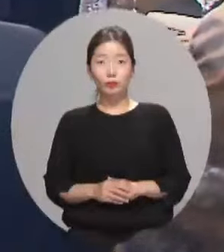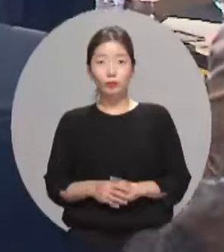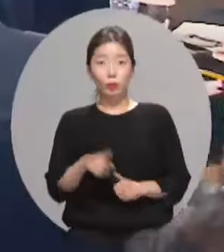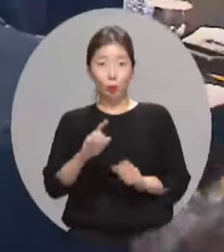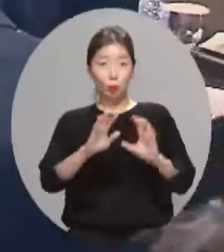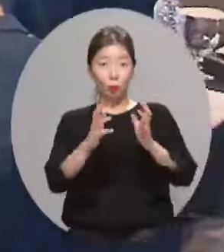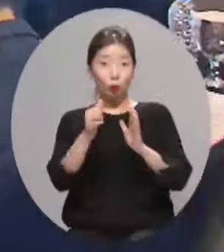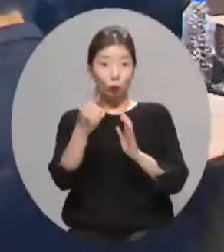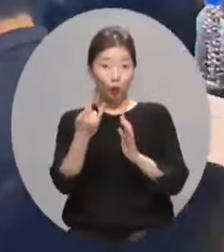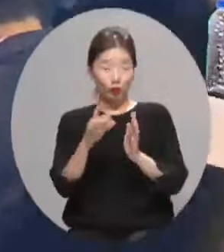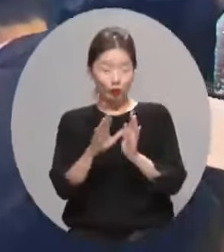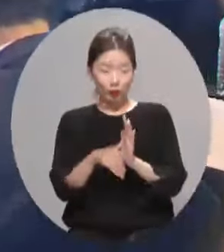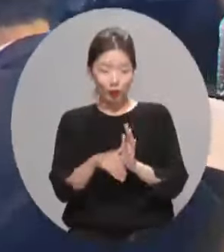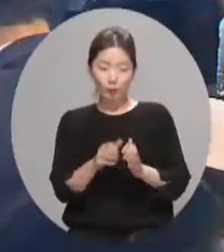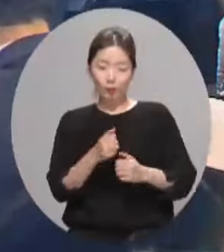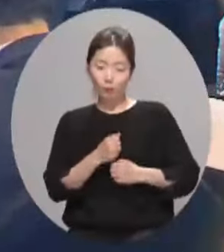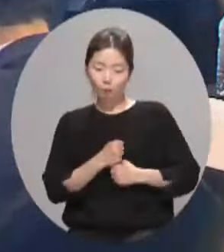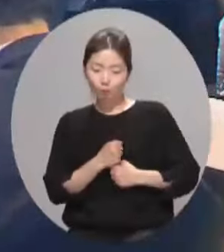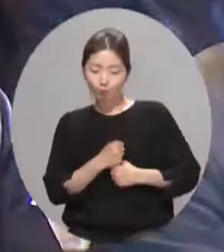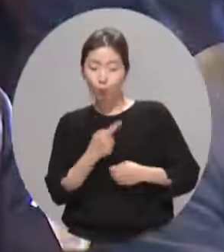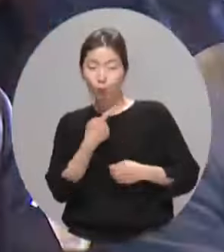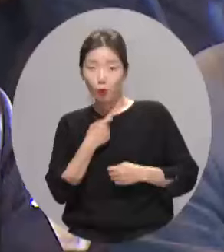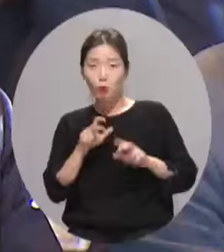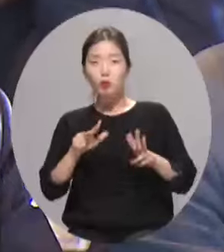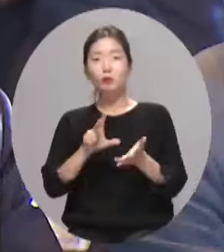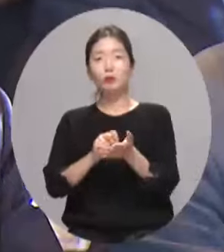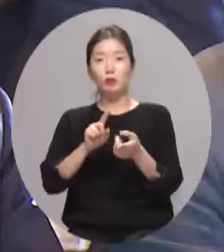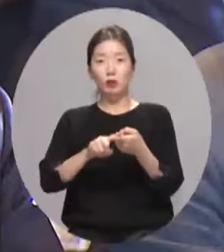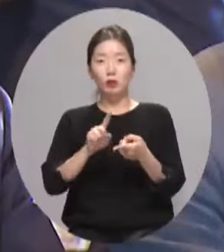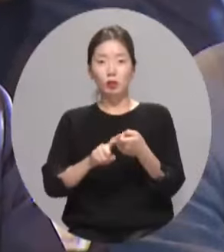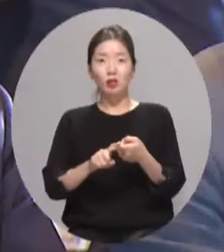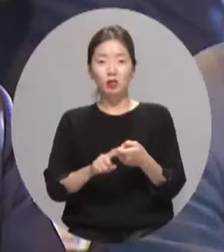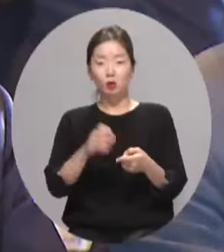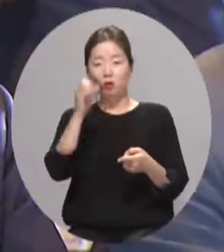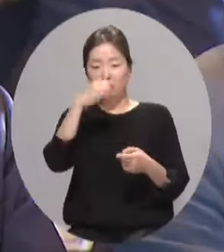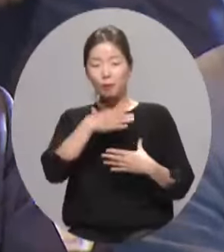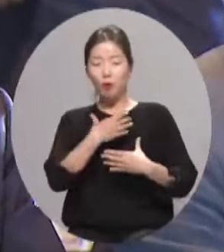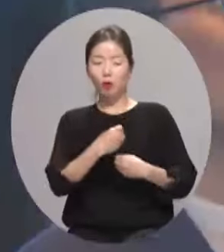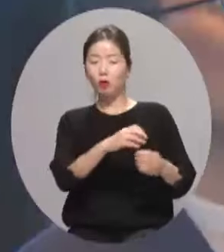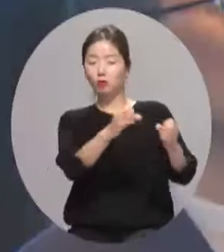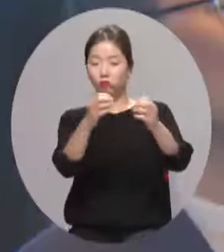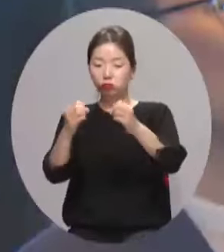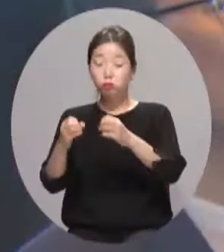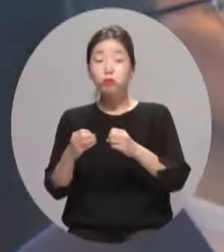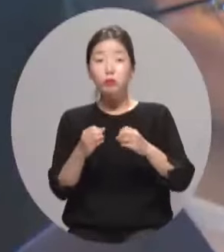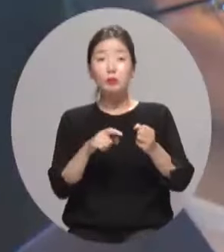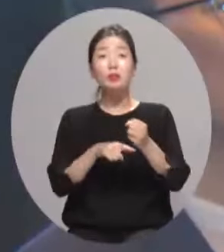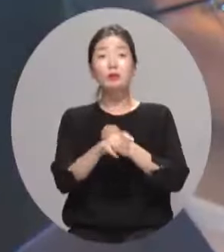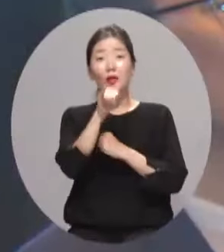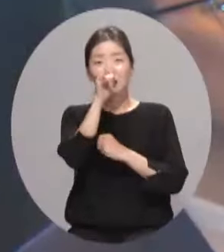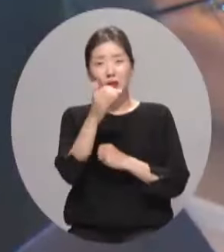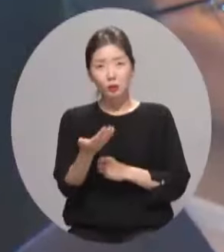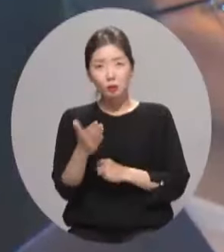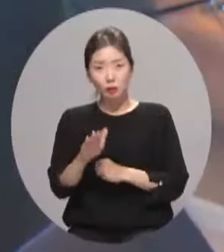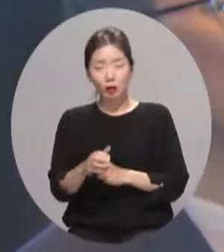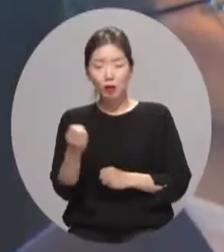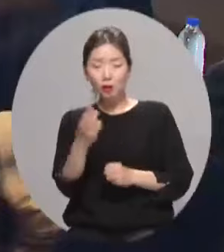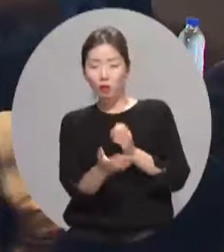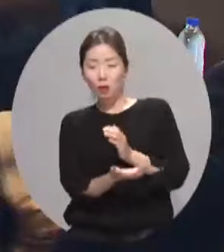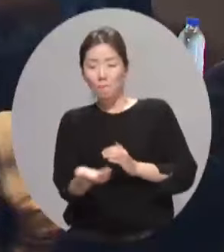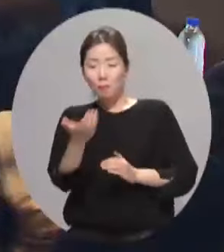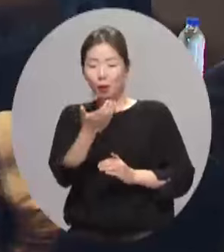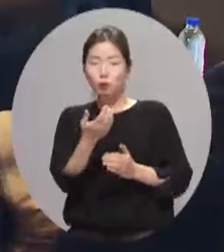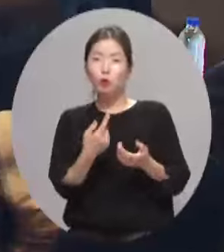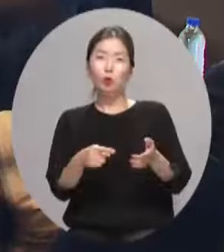이번 토론회는 그간 조심스럽게 다뤄진 현안에 대한 격이 없는 토론으로 의미가 적지 않았지만 제 도약을